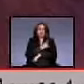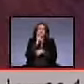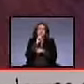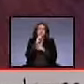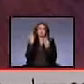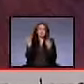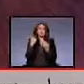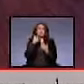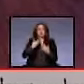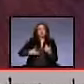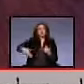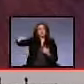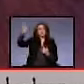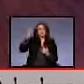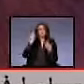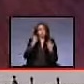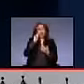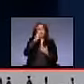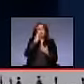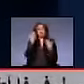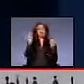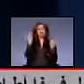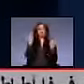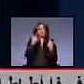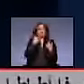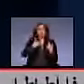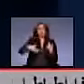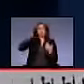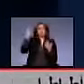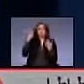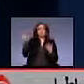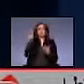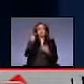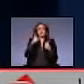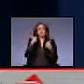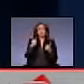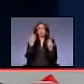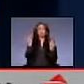كله. اظنها طبعا يخلي لي ابويا طبعا ماليش غيرهم هما الاثنين طبعا هم ربنا يخليه